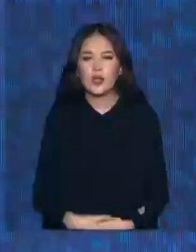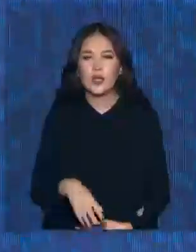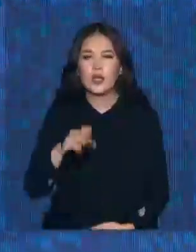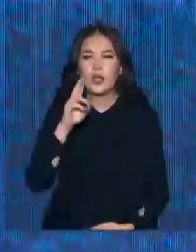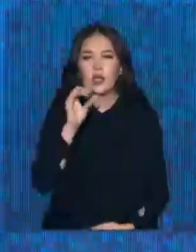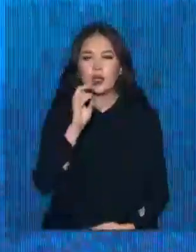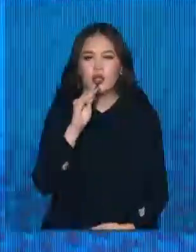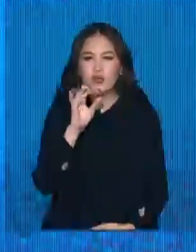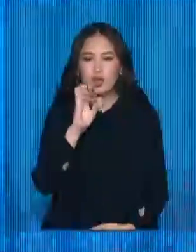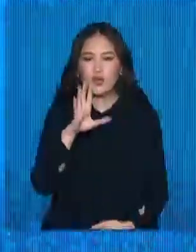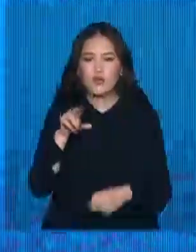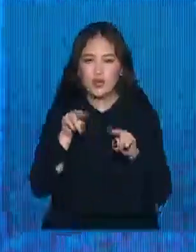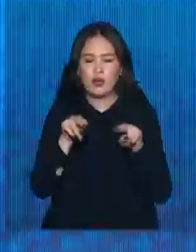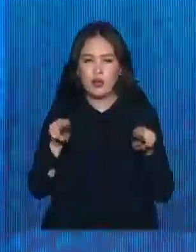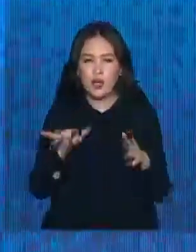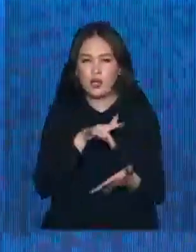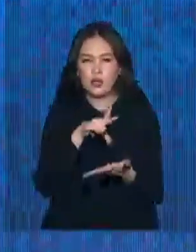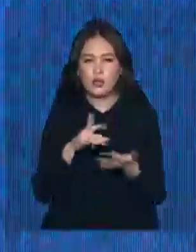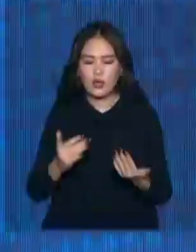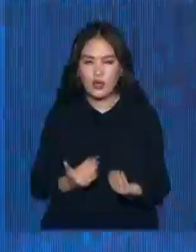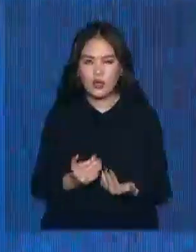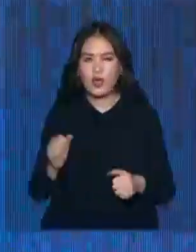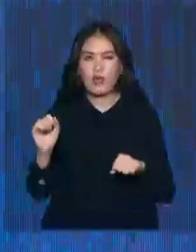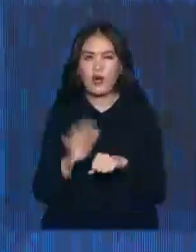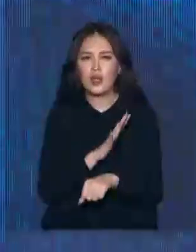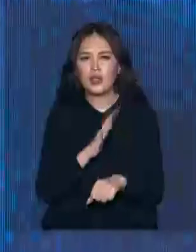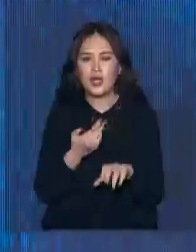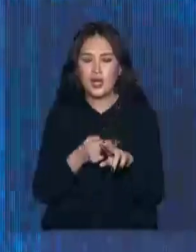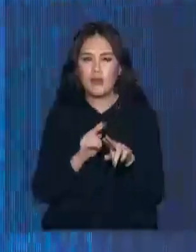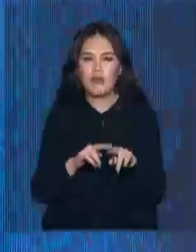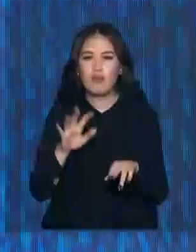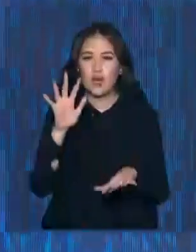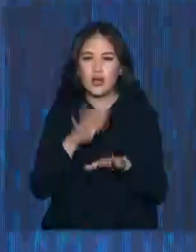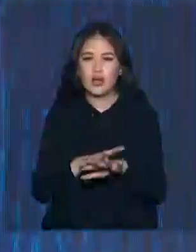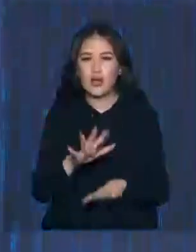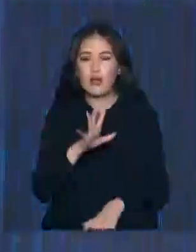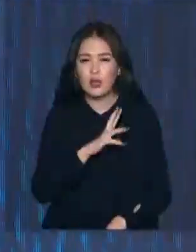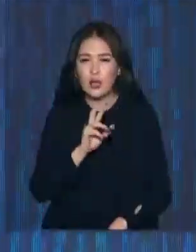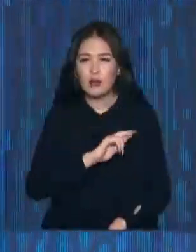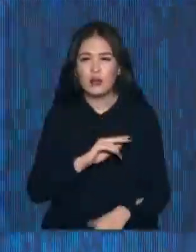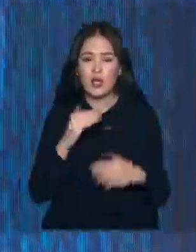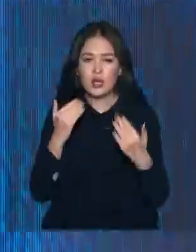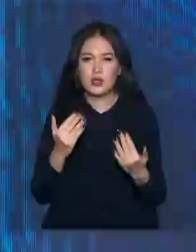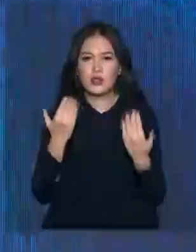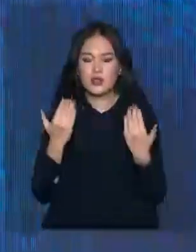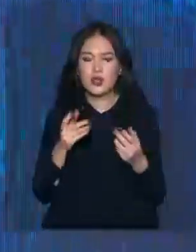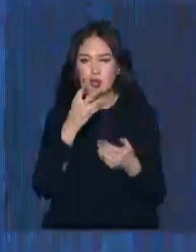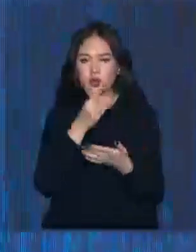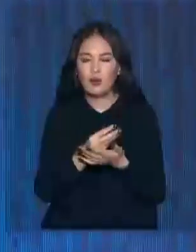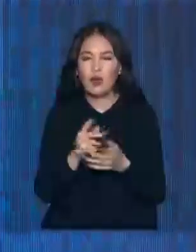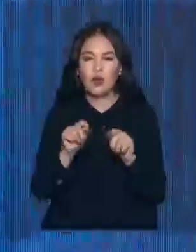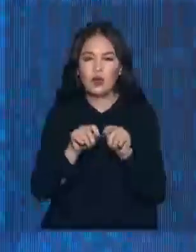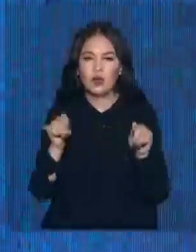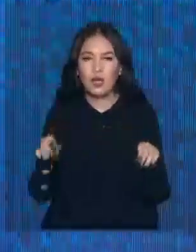Тимур Кенжибаев Петропавл қаласында тұратын шебер, негізгі мамандығы банкир болған ұста, қазіргі таңда шеберхана ашып, өзінің